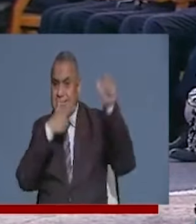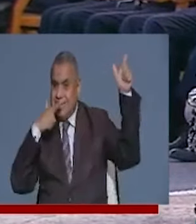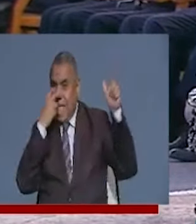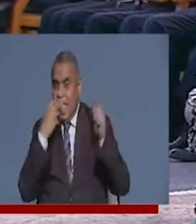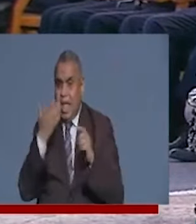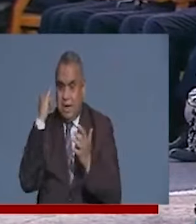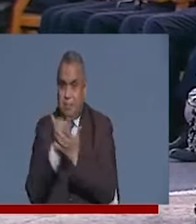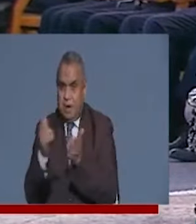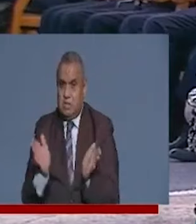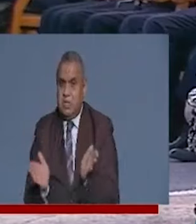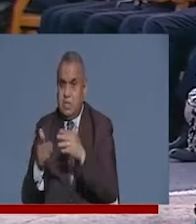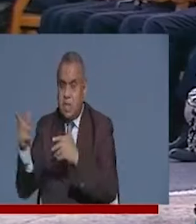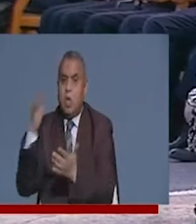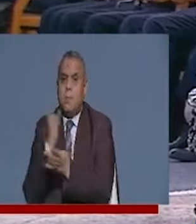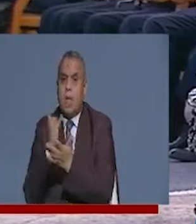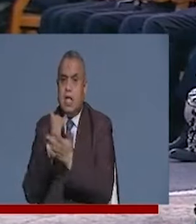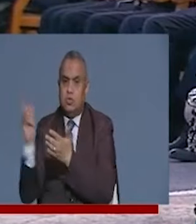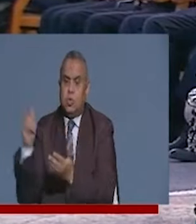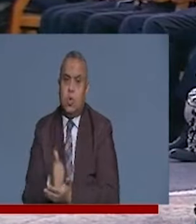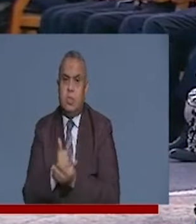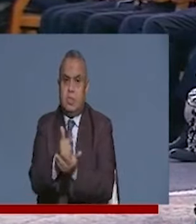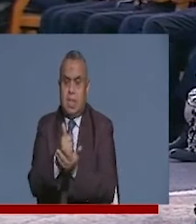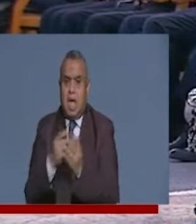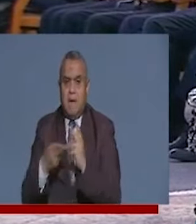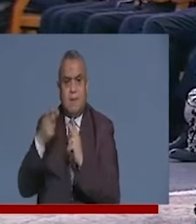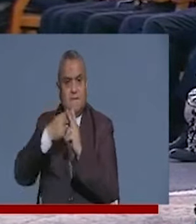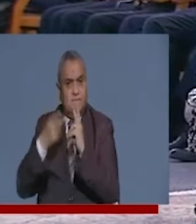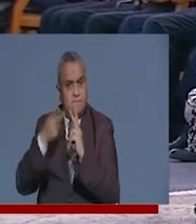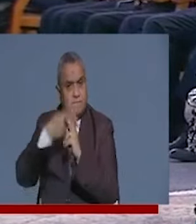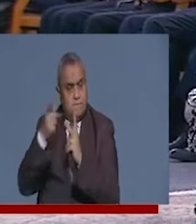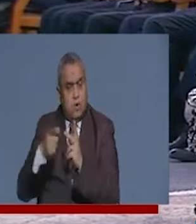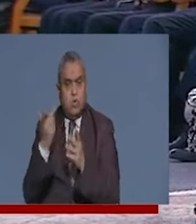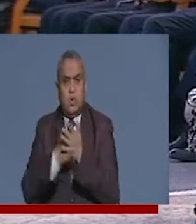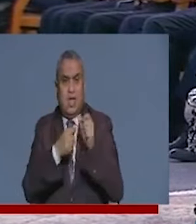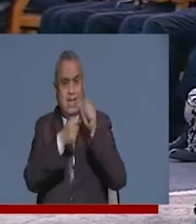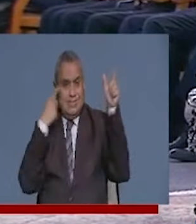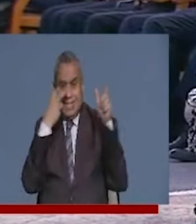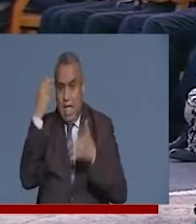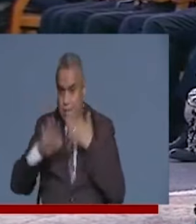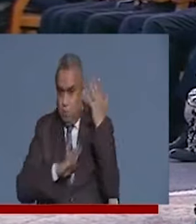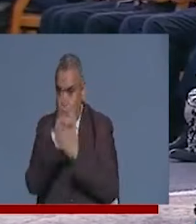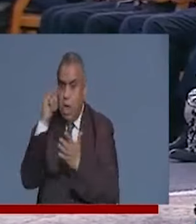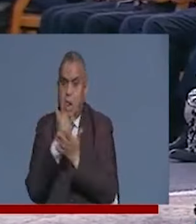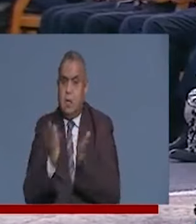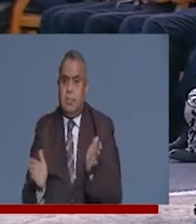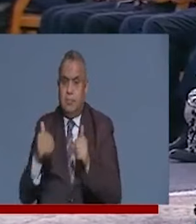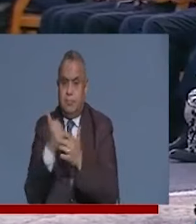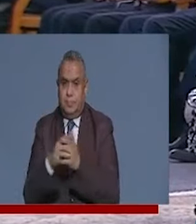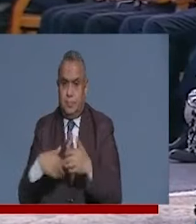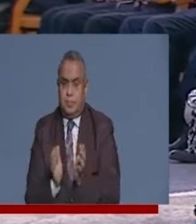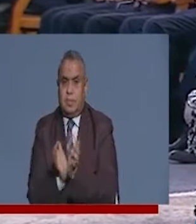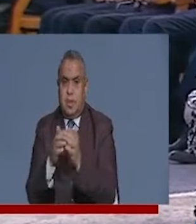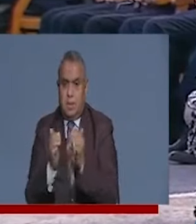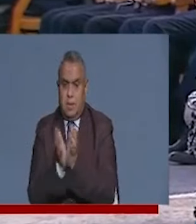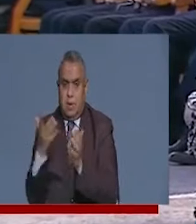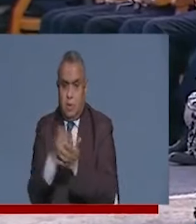الاساسا يعني هو بيدعم الفنادق والمنشآت السياحية وقت ما كانت الازمات، واخرهم المجموعة اللي عرضهم